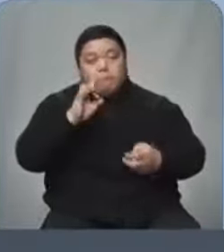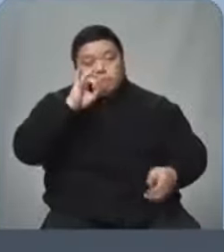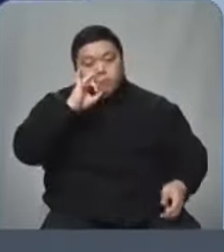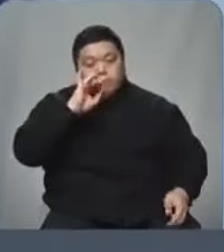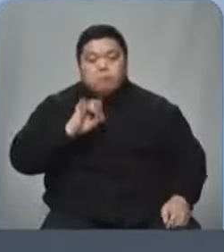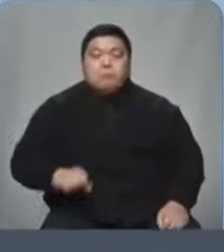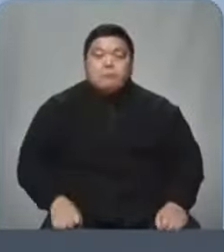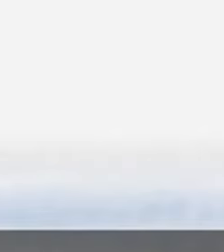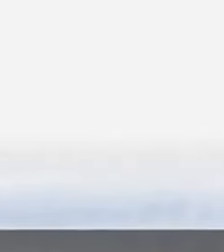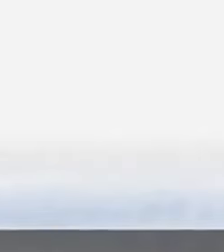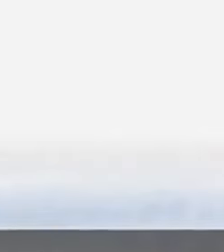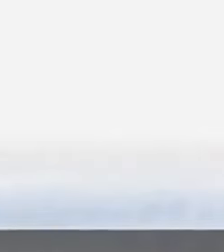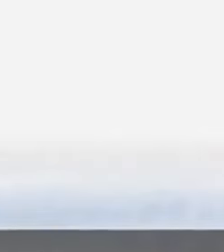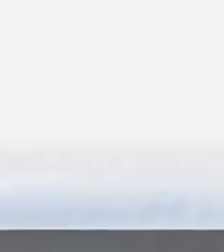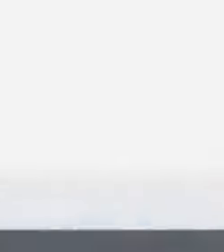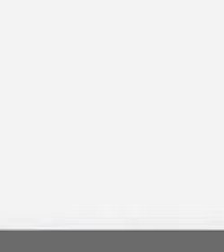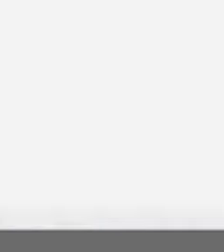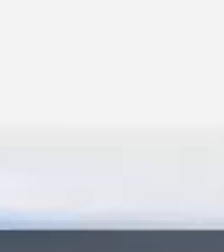김보람입니다